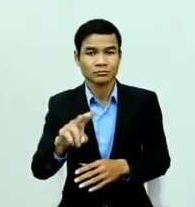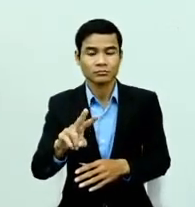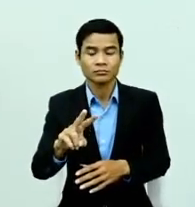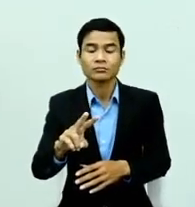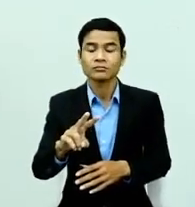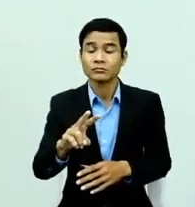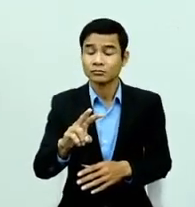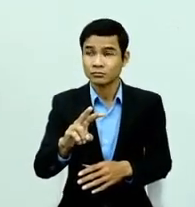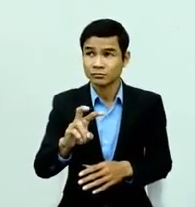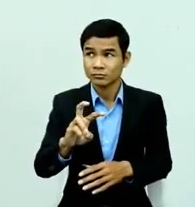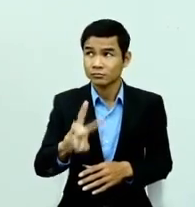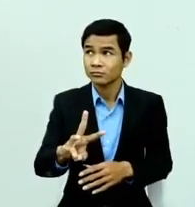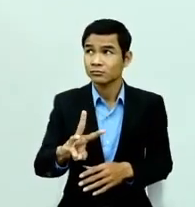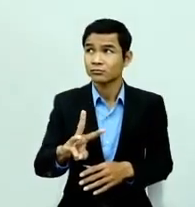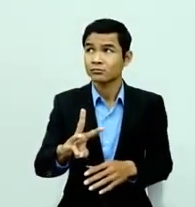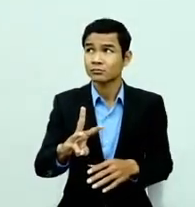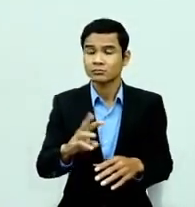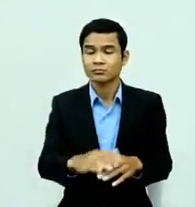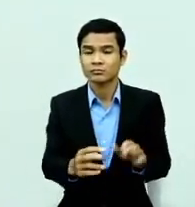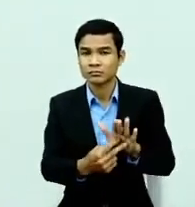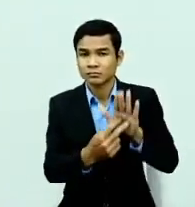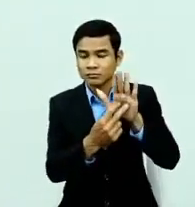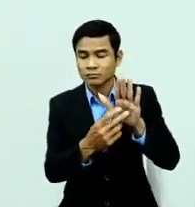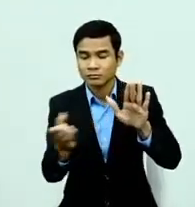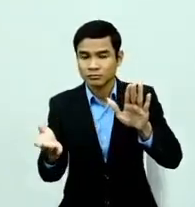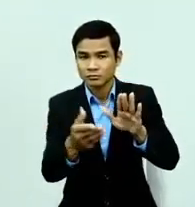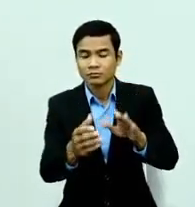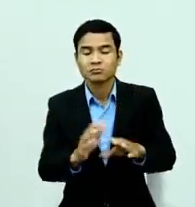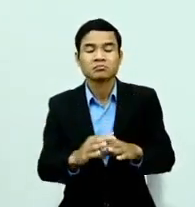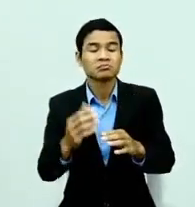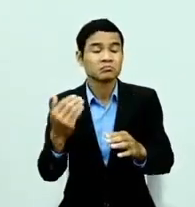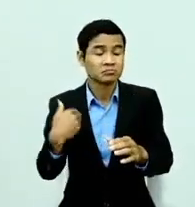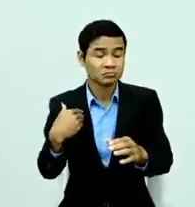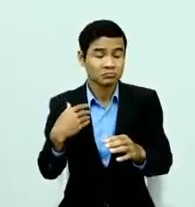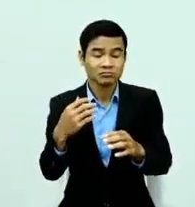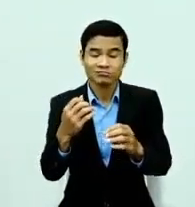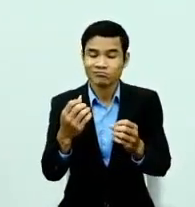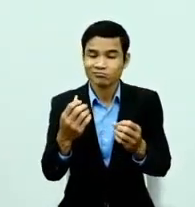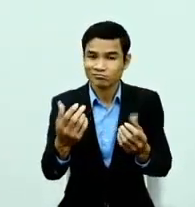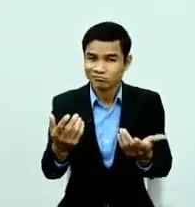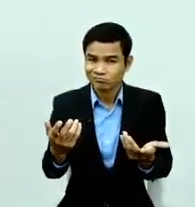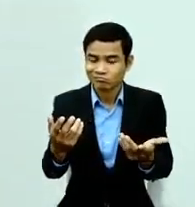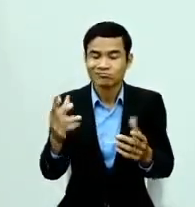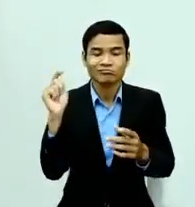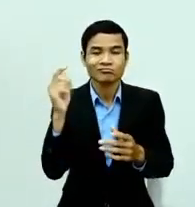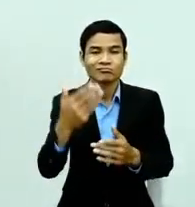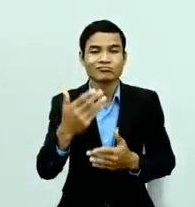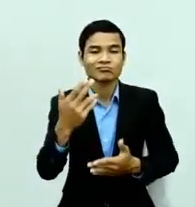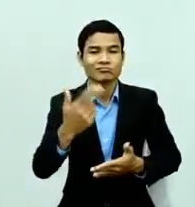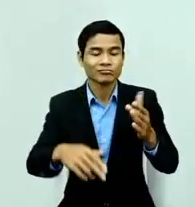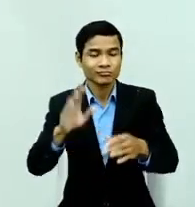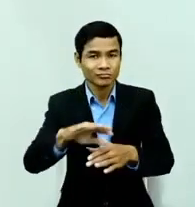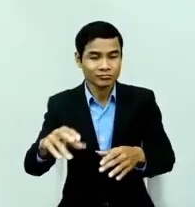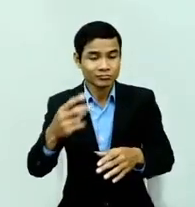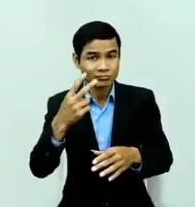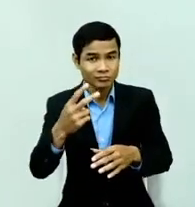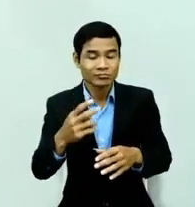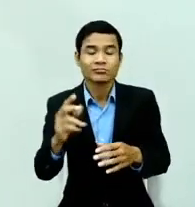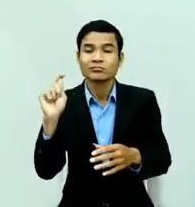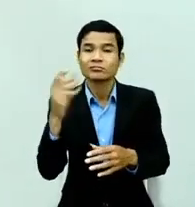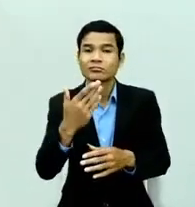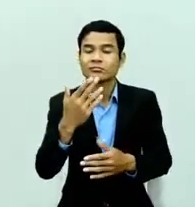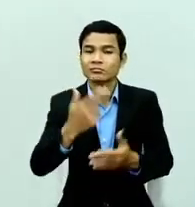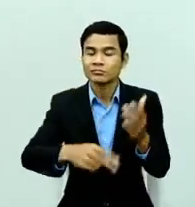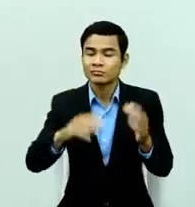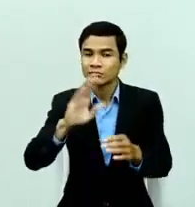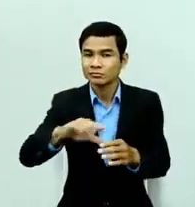muối tí bảy cha nè cổ miền rục hiệp tiệt hơi nó rục ở vậy đã con rục ở vậy nó